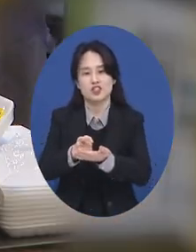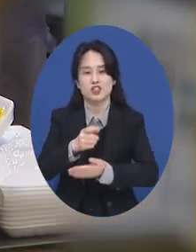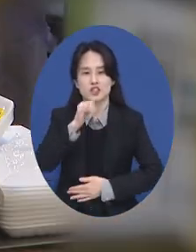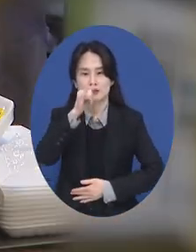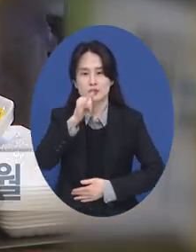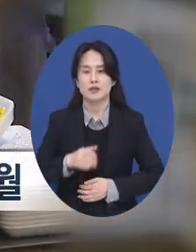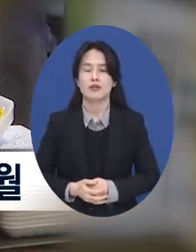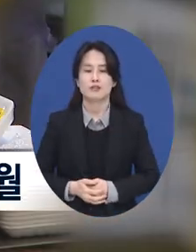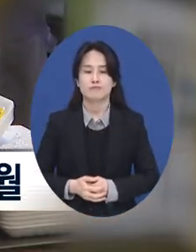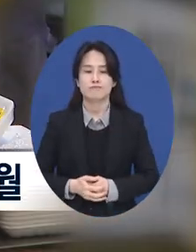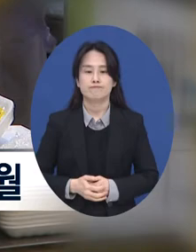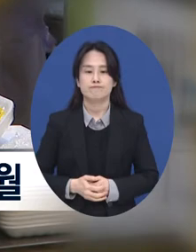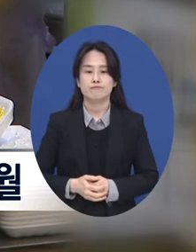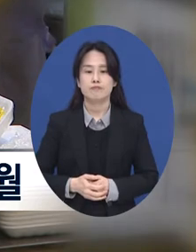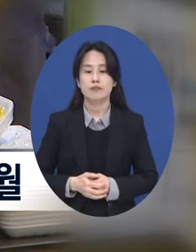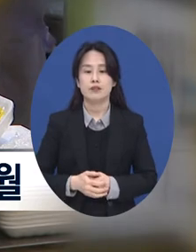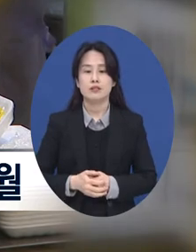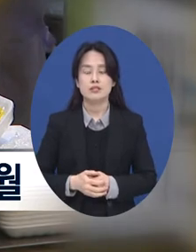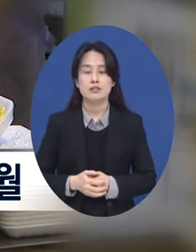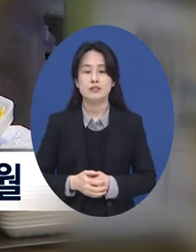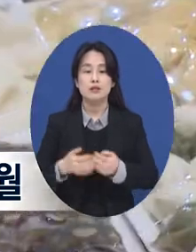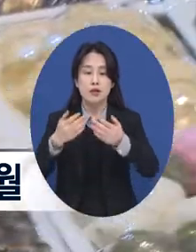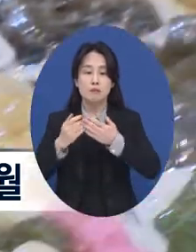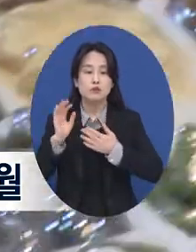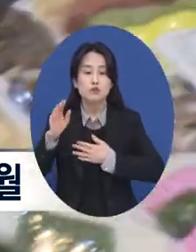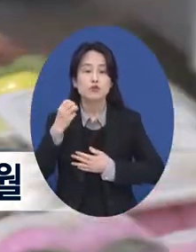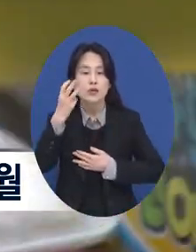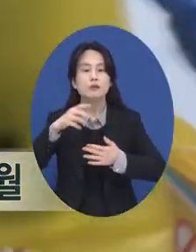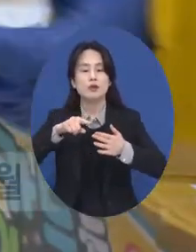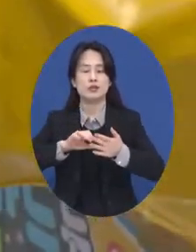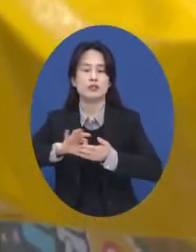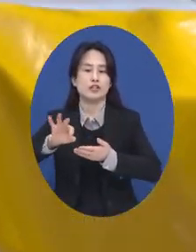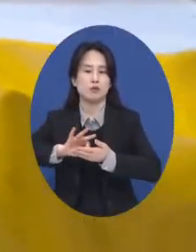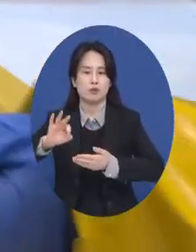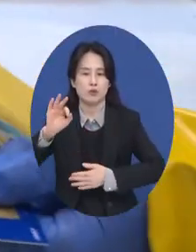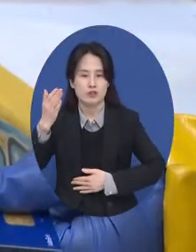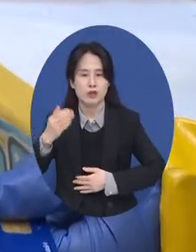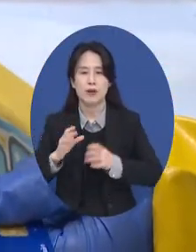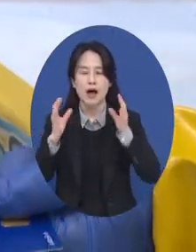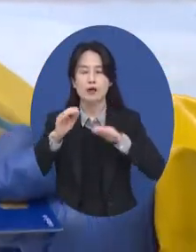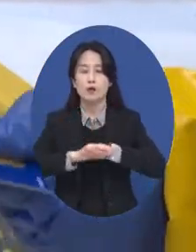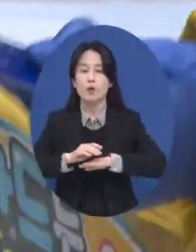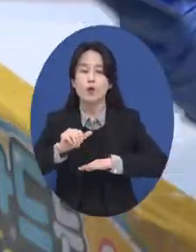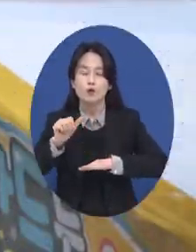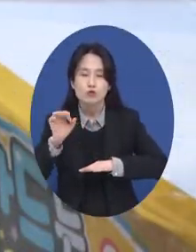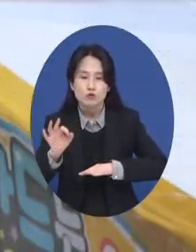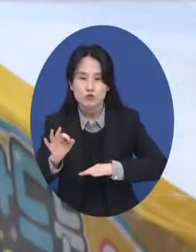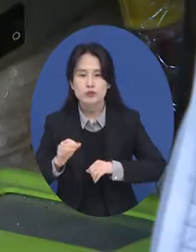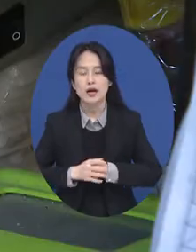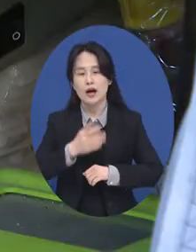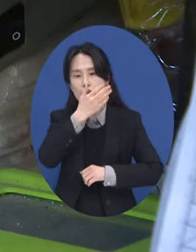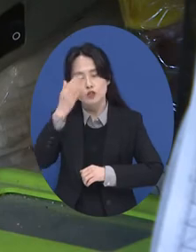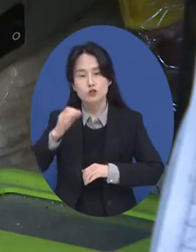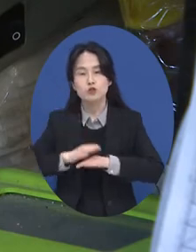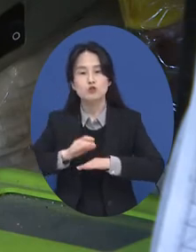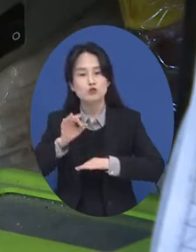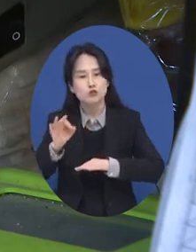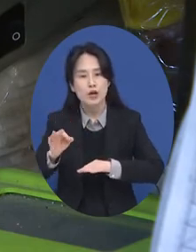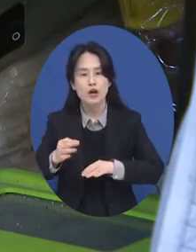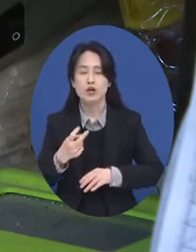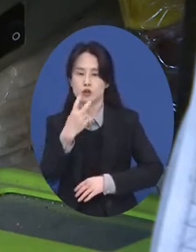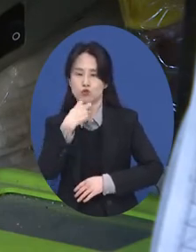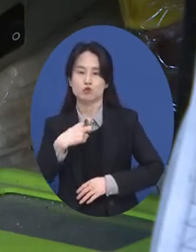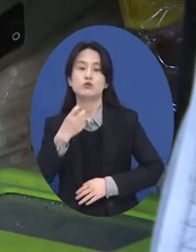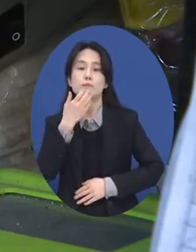합니다. 경기도 재난기본소득은 지급받은 후 3개월 안에 써야 하고, 아동양육지원수당과 청년수당, 실업수당 등과